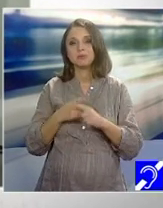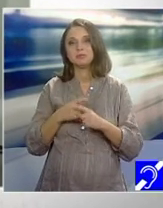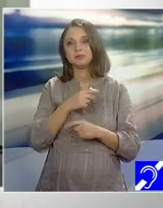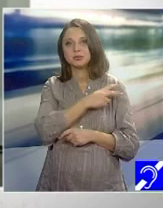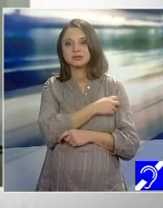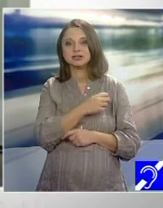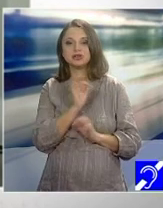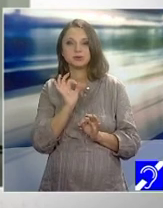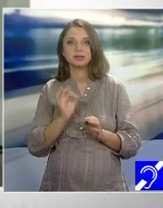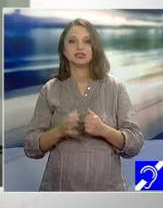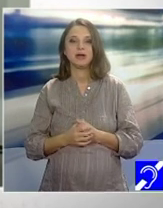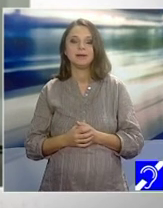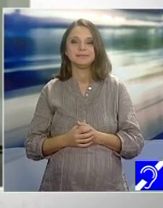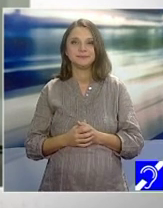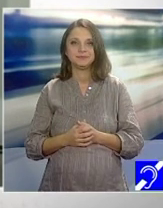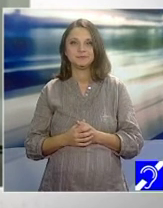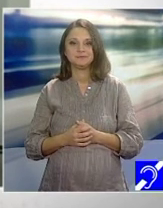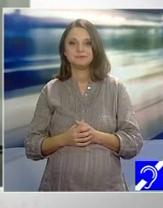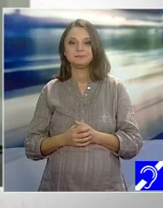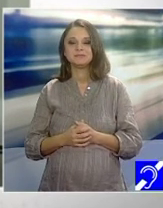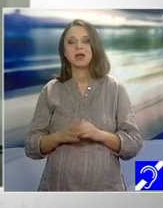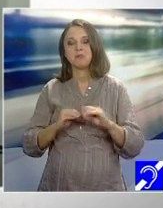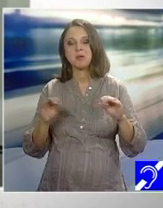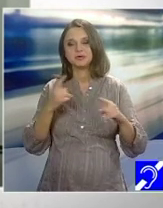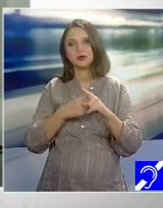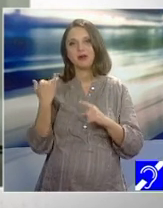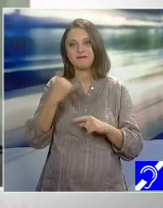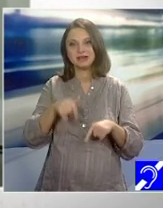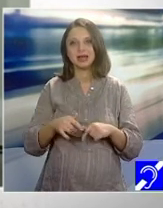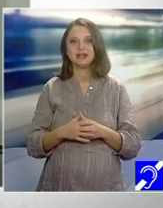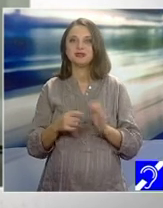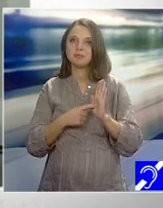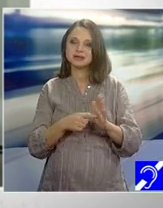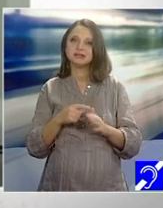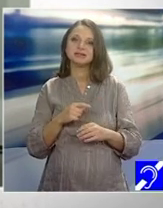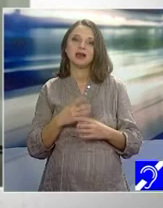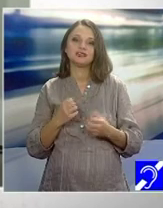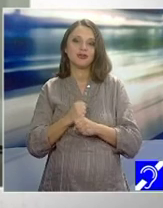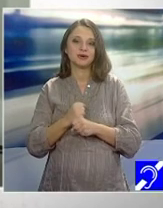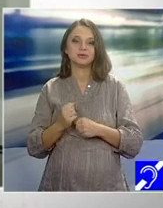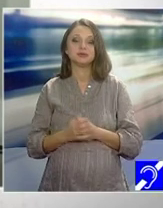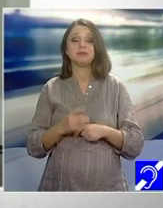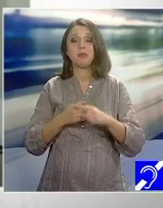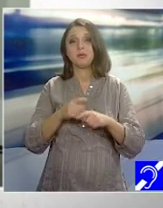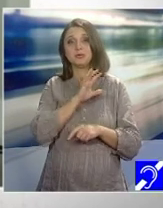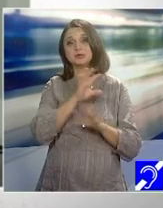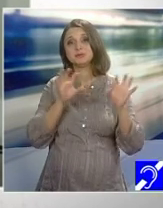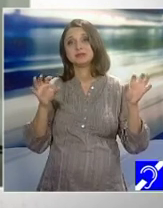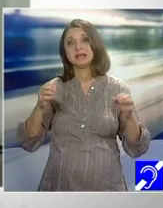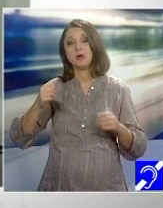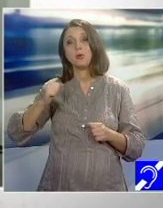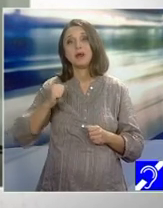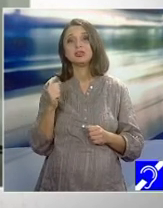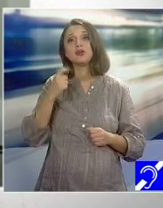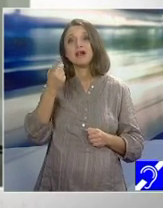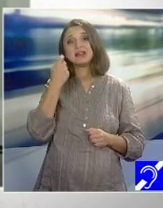vedere s-a regăsit în multe ediții ale emisiunii noastre cu realizări deosebite. La fel și Muzeul Etnografic, care găzduiește expoziții